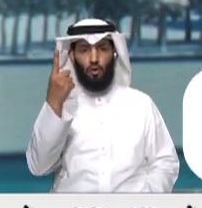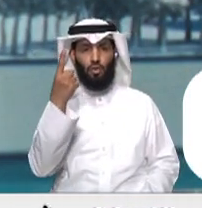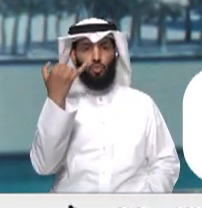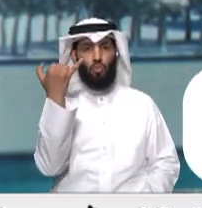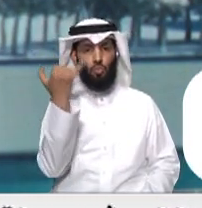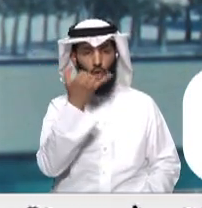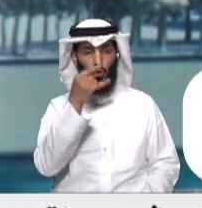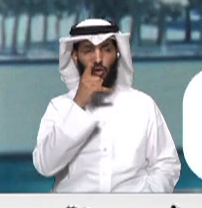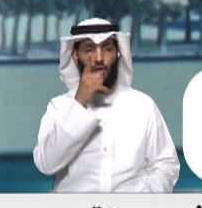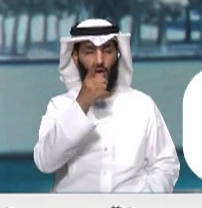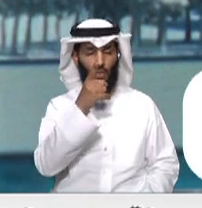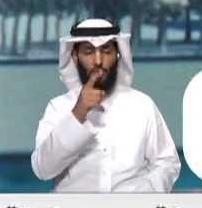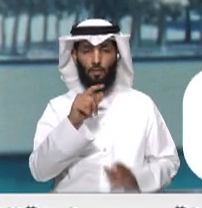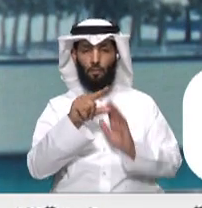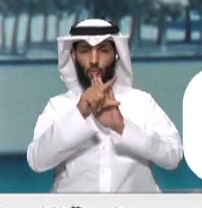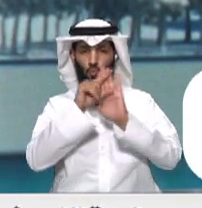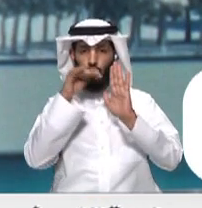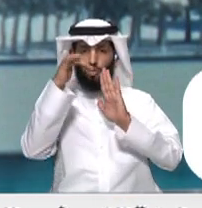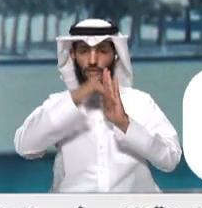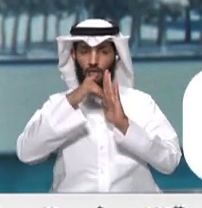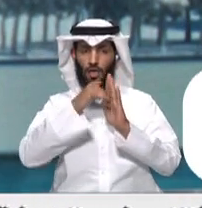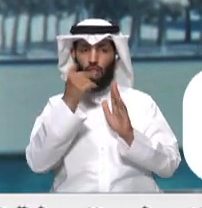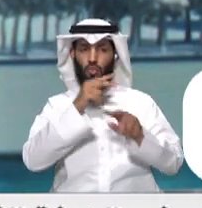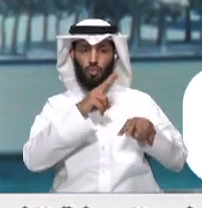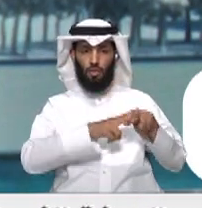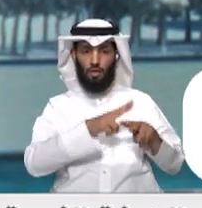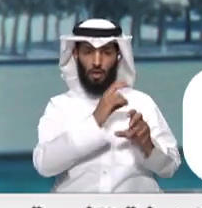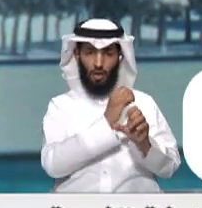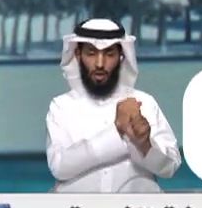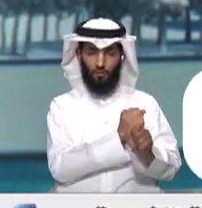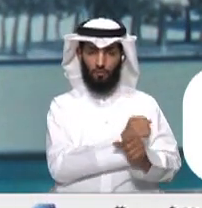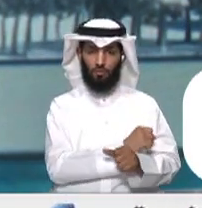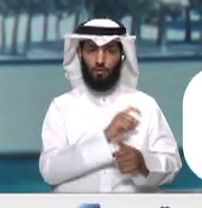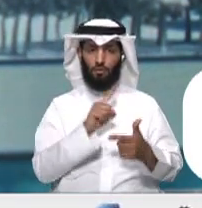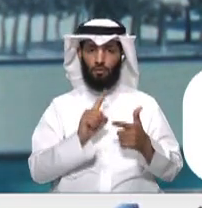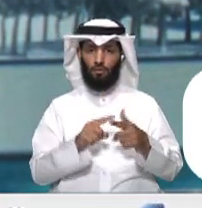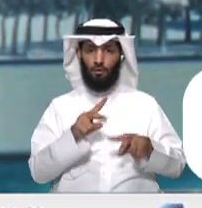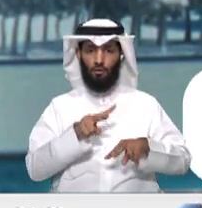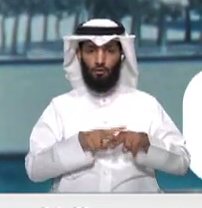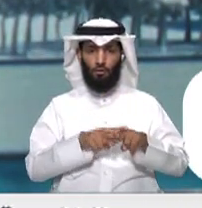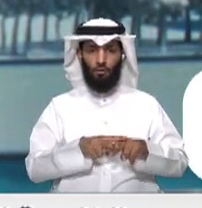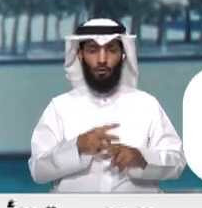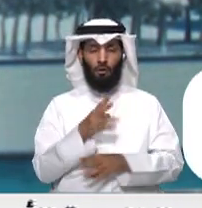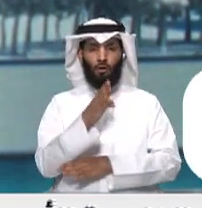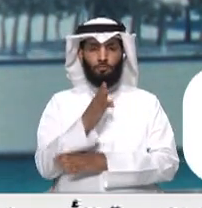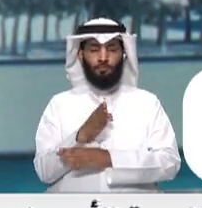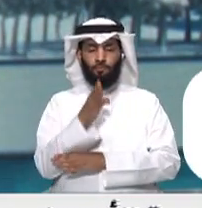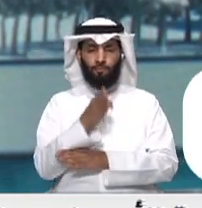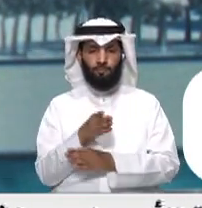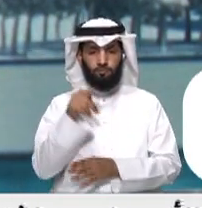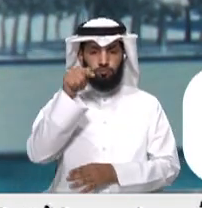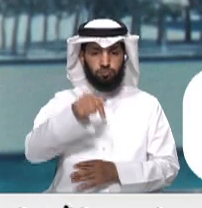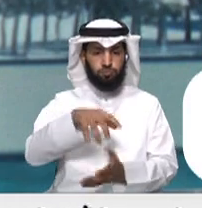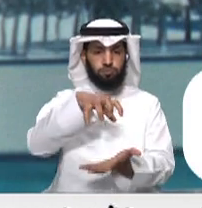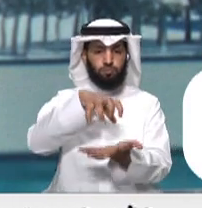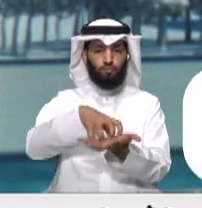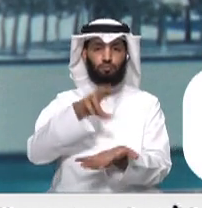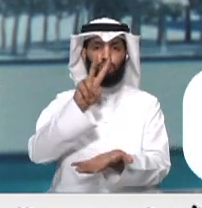به. كما أشار ميقاتي أيضا إلى أن الاعتداء الإسرائيلي على قوات اليونيفيل هو جرم